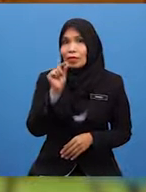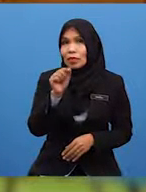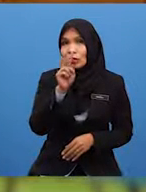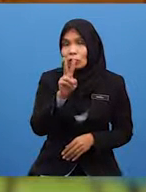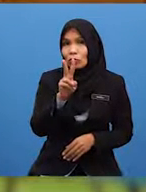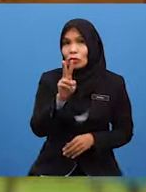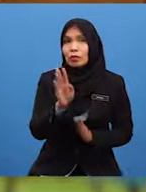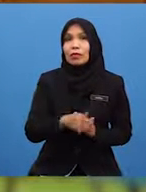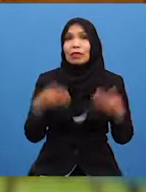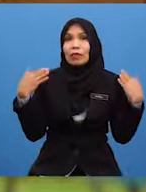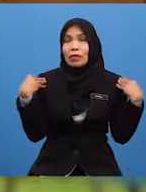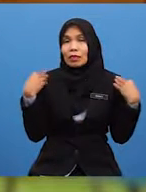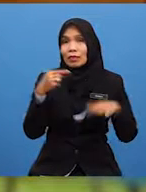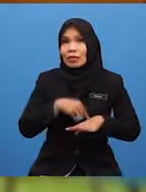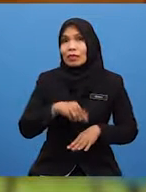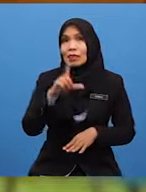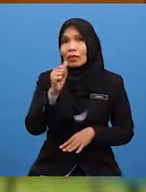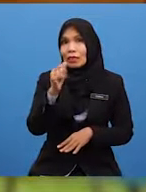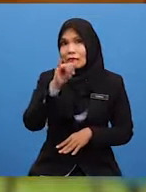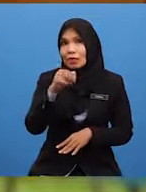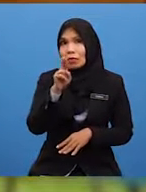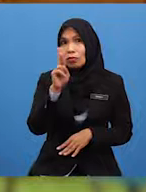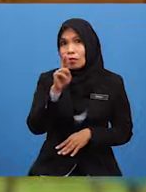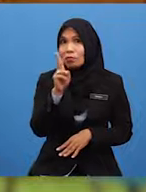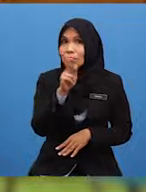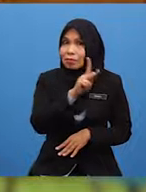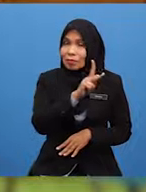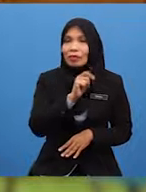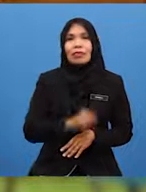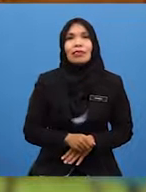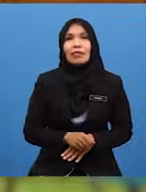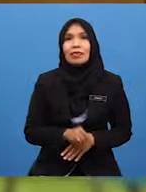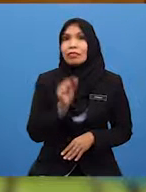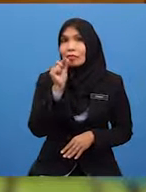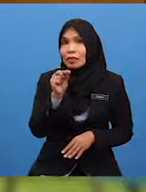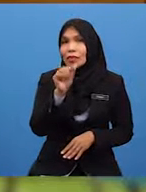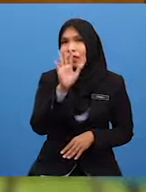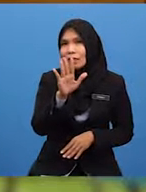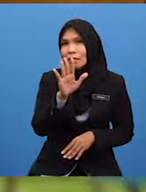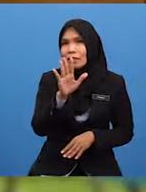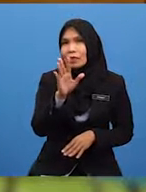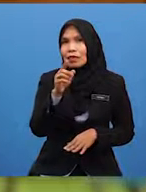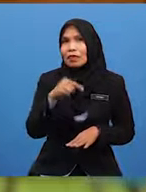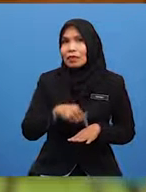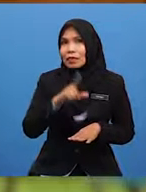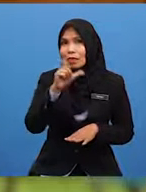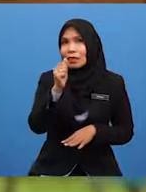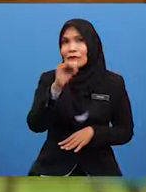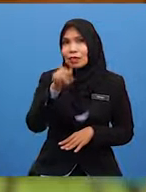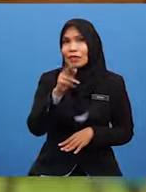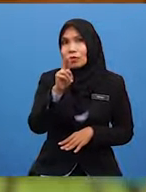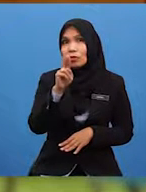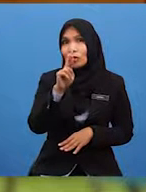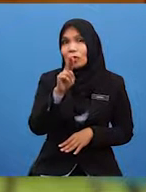berada pada lajur kiri, manakala titik 5 berada pada lajur